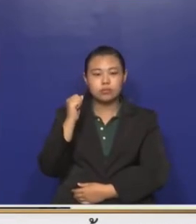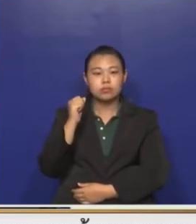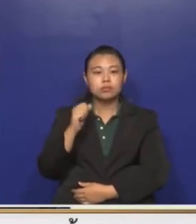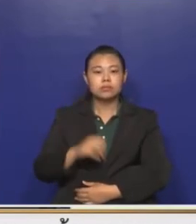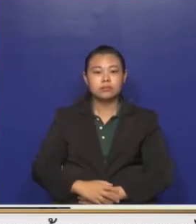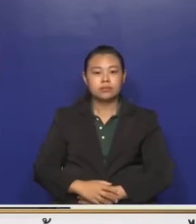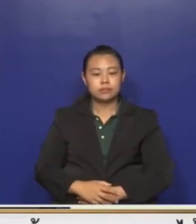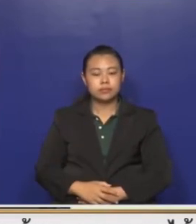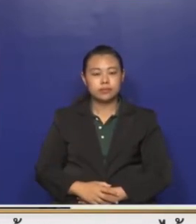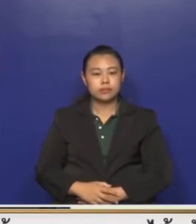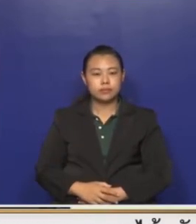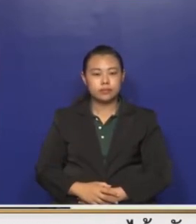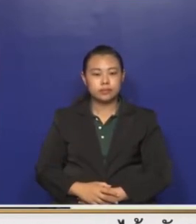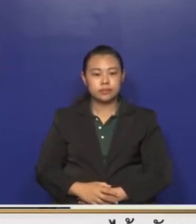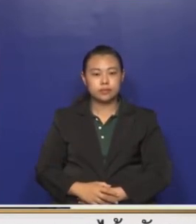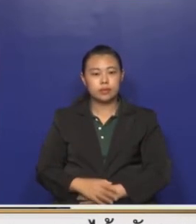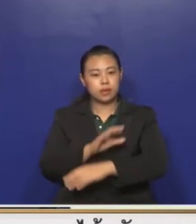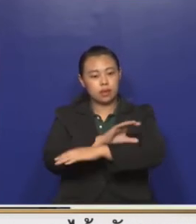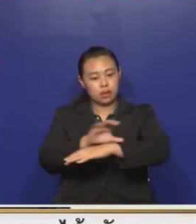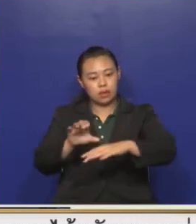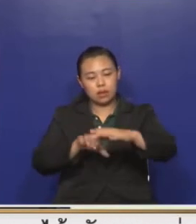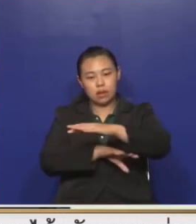อยากจะกลบเรียนว่า